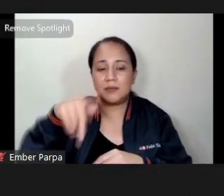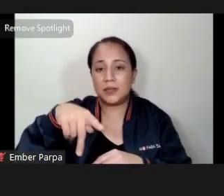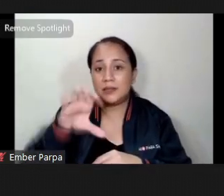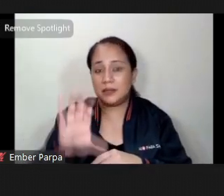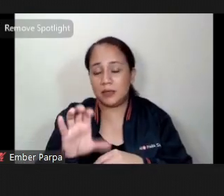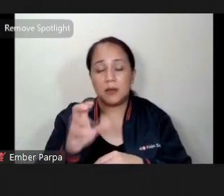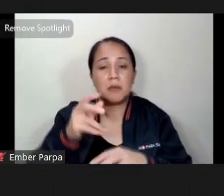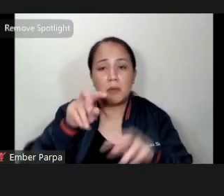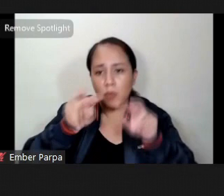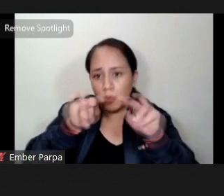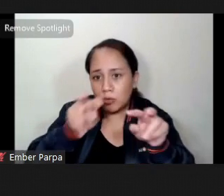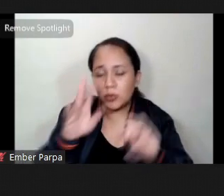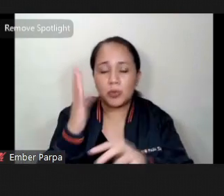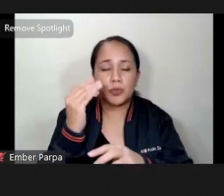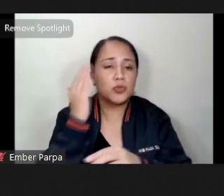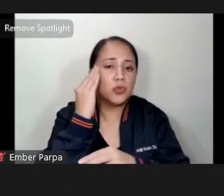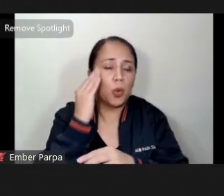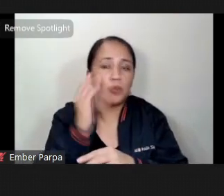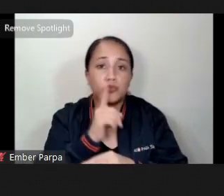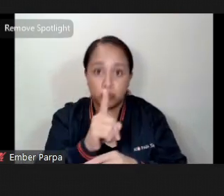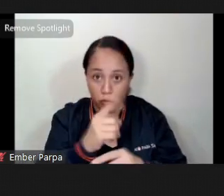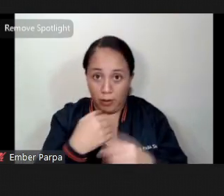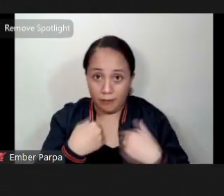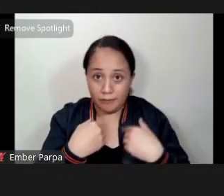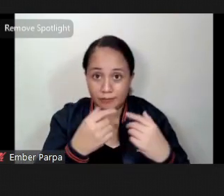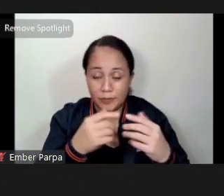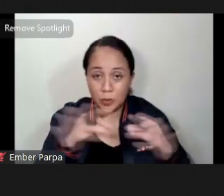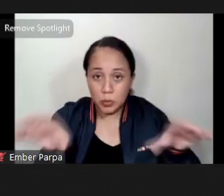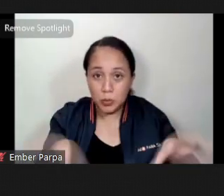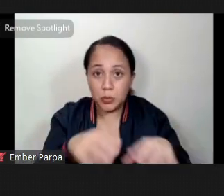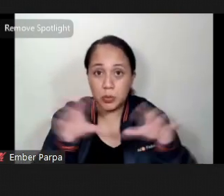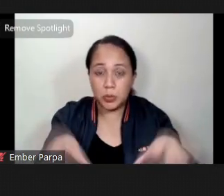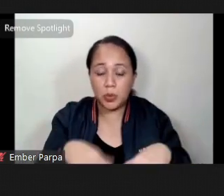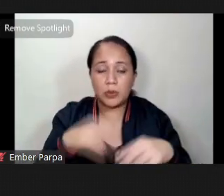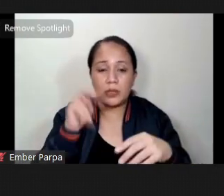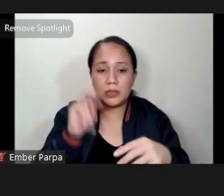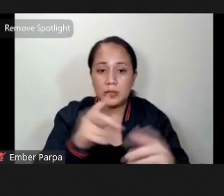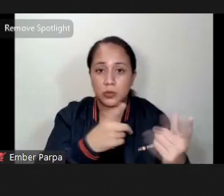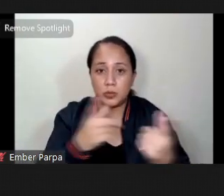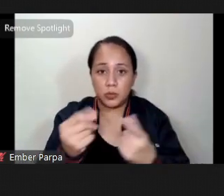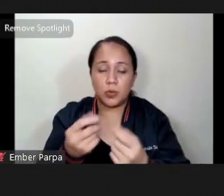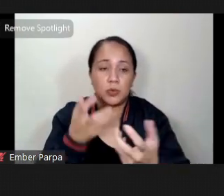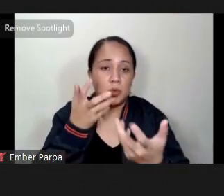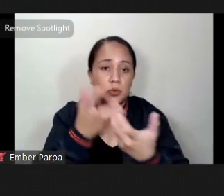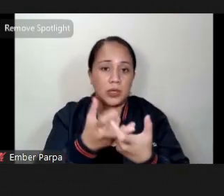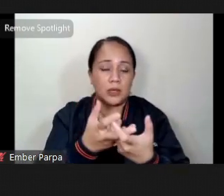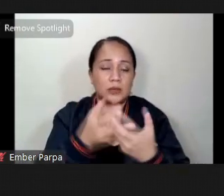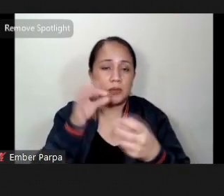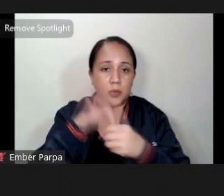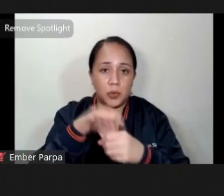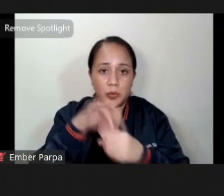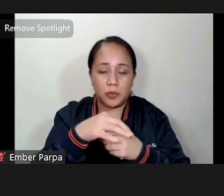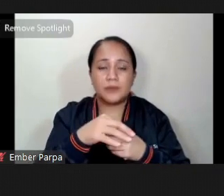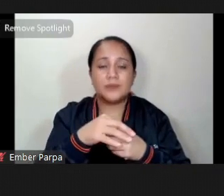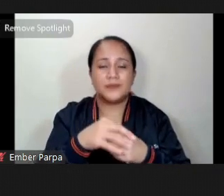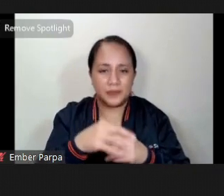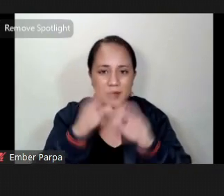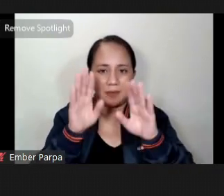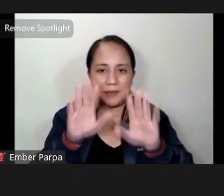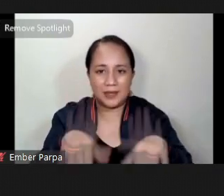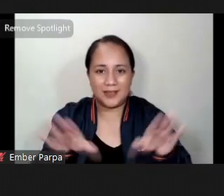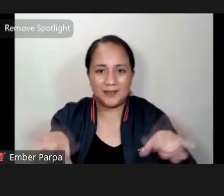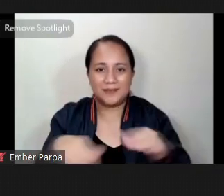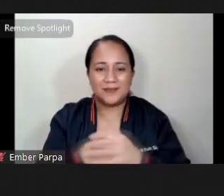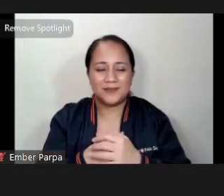upang malaman kung kumikilos ba sila sa mga bagay na dapat nilang gawin patungkol sa mga programang